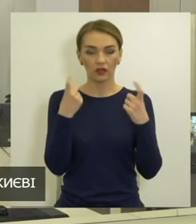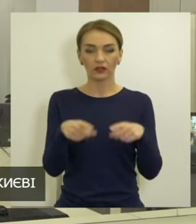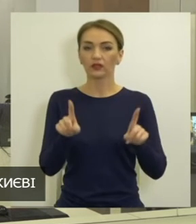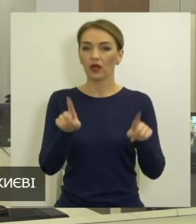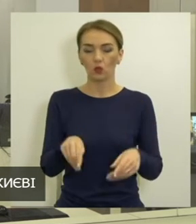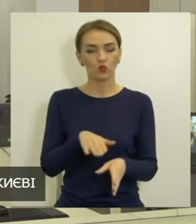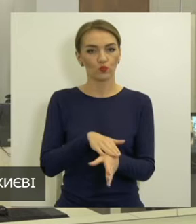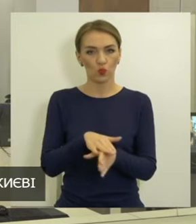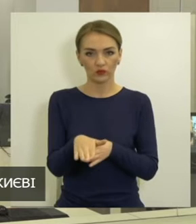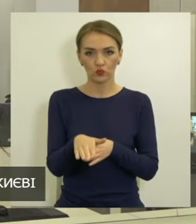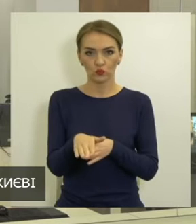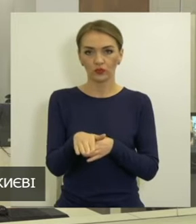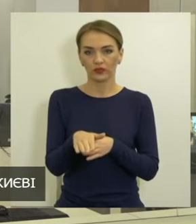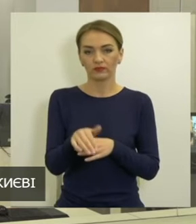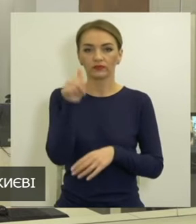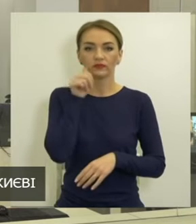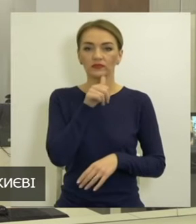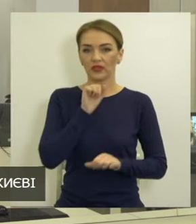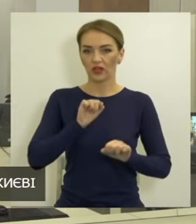також повністю захищені.